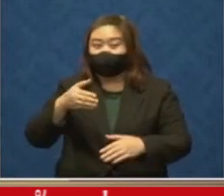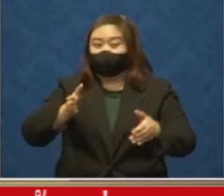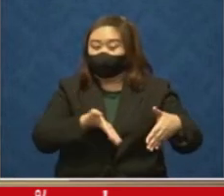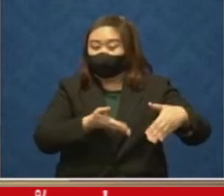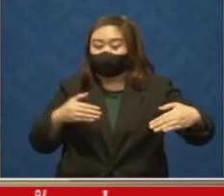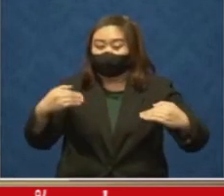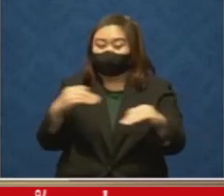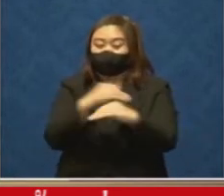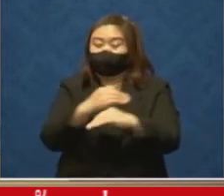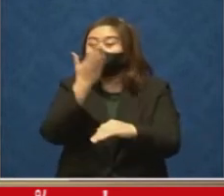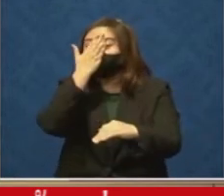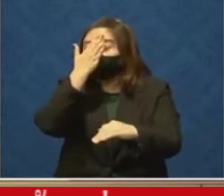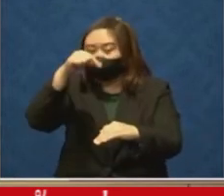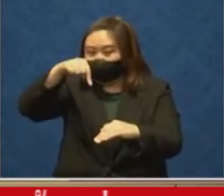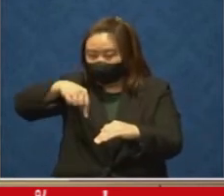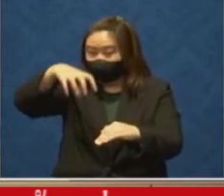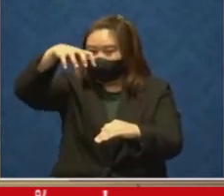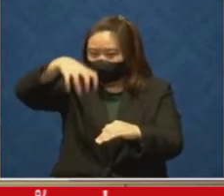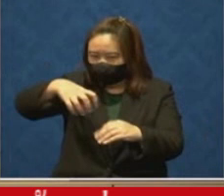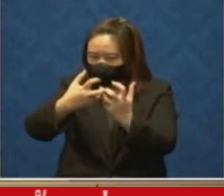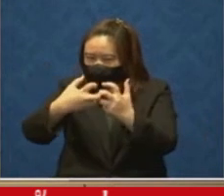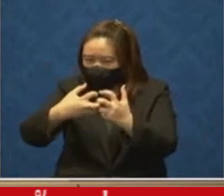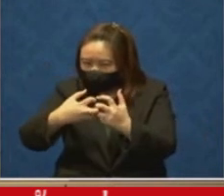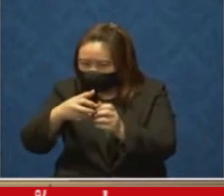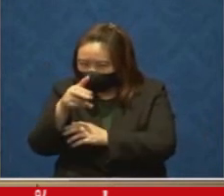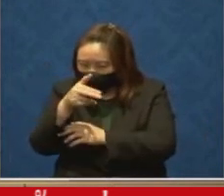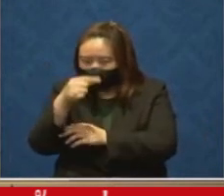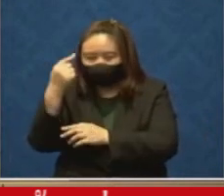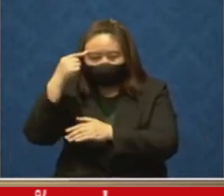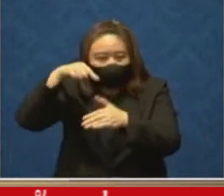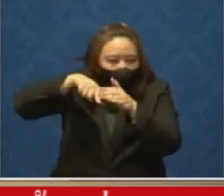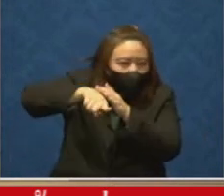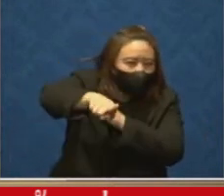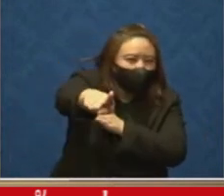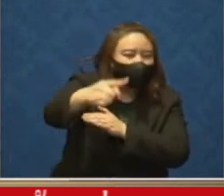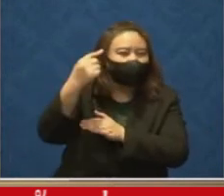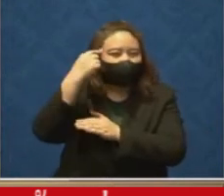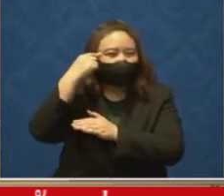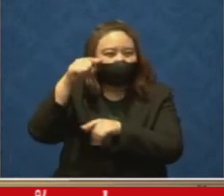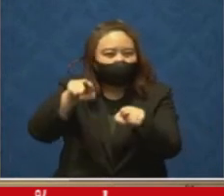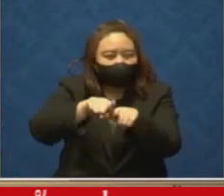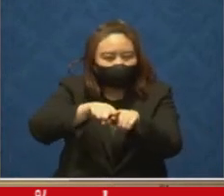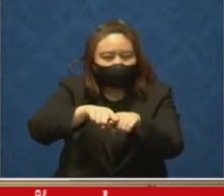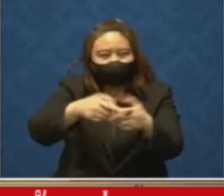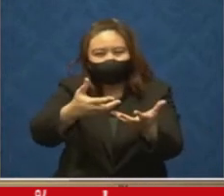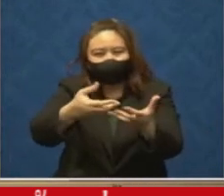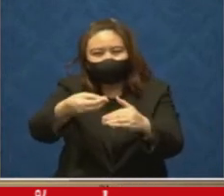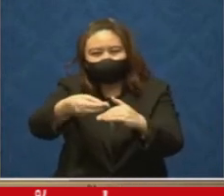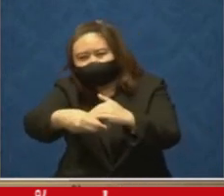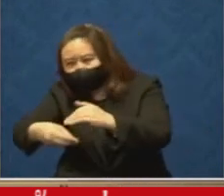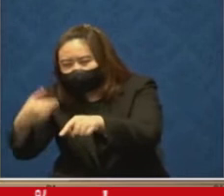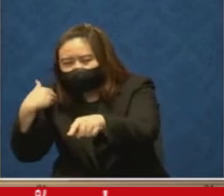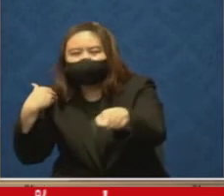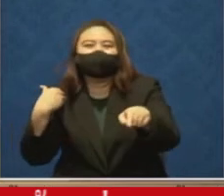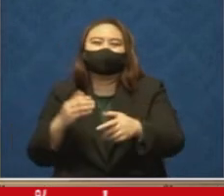ผมจะเอาเครื่องสแกนไปตั้งปากทางตงนี้ครับเลยเข้าไปเป็นบ้านป่ารอยต่อครับ ส่นกวยคงเยอะมากครับ